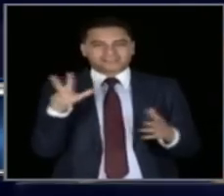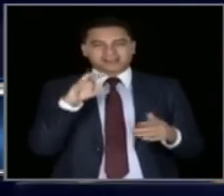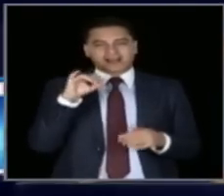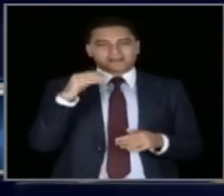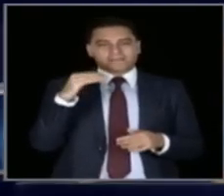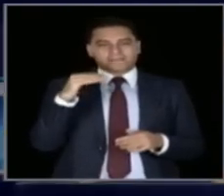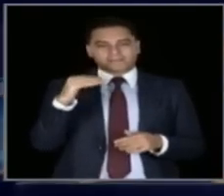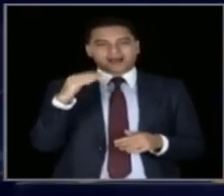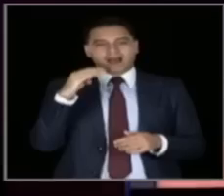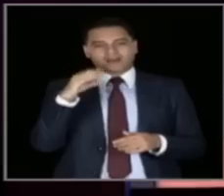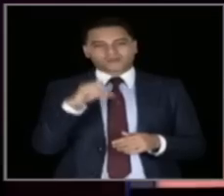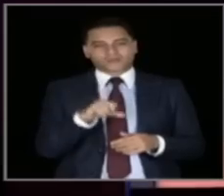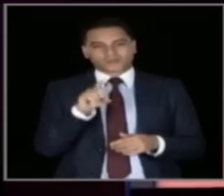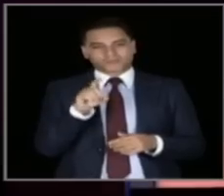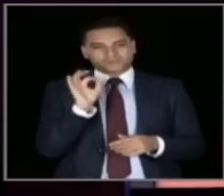برافو عليك يا احمد.